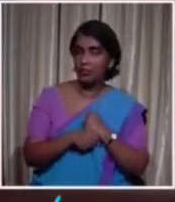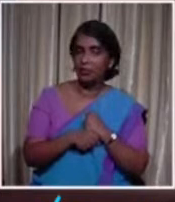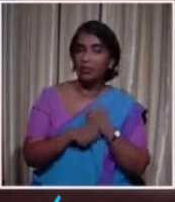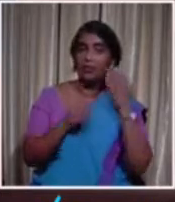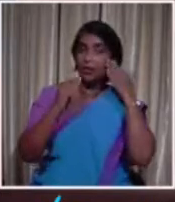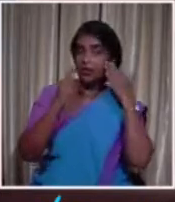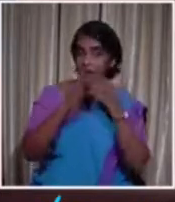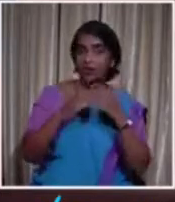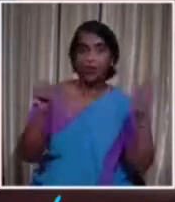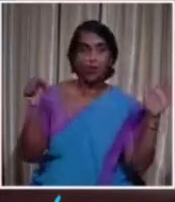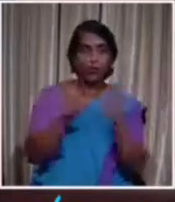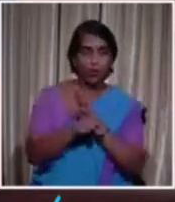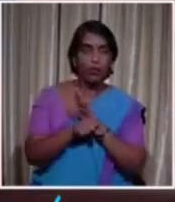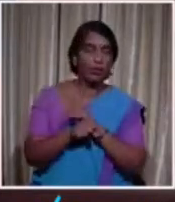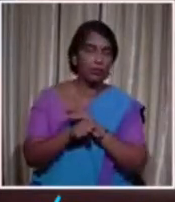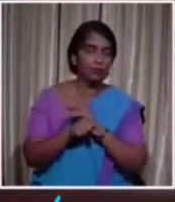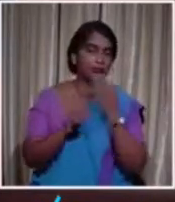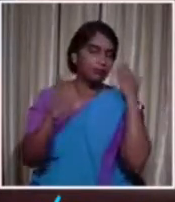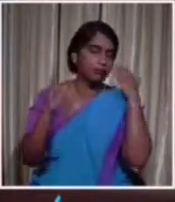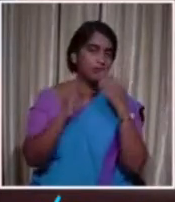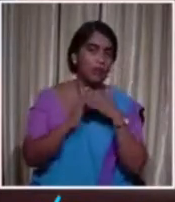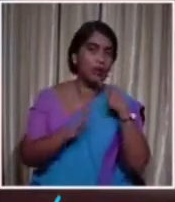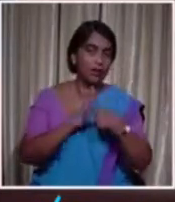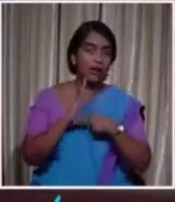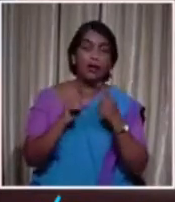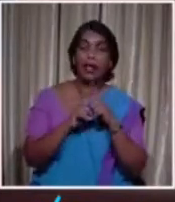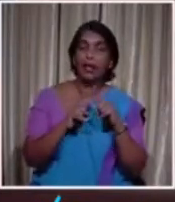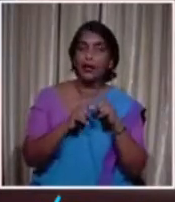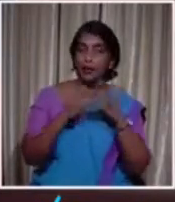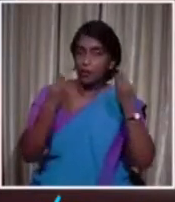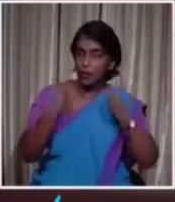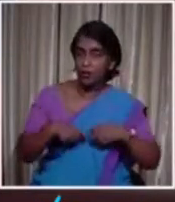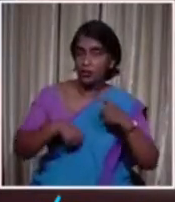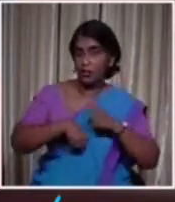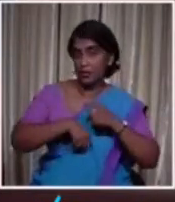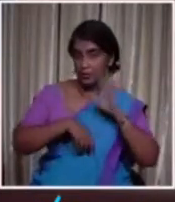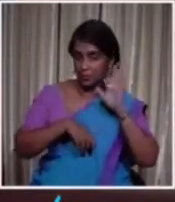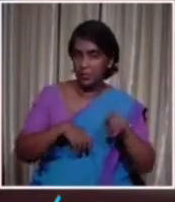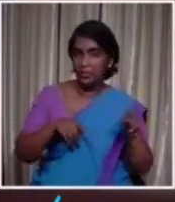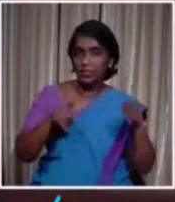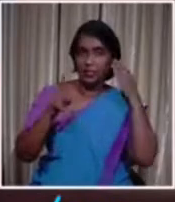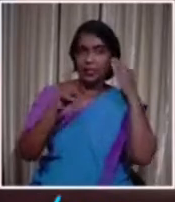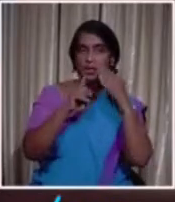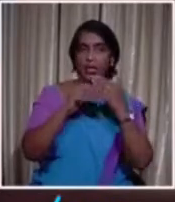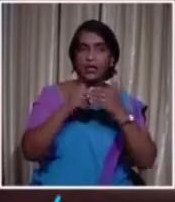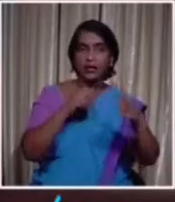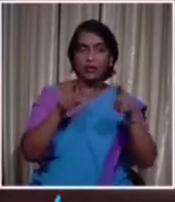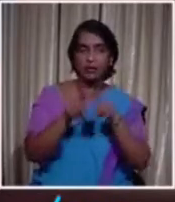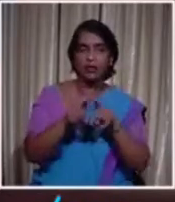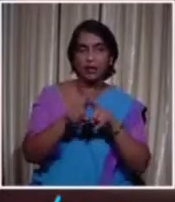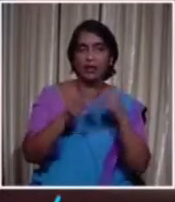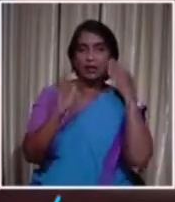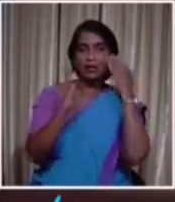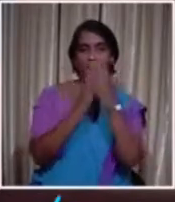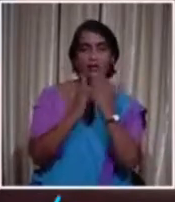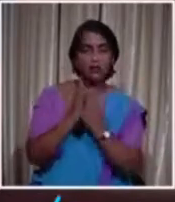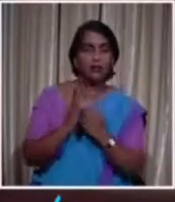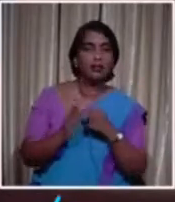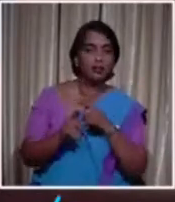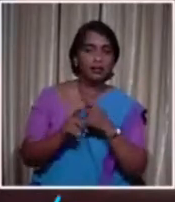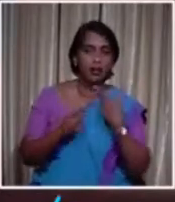तमंगे उपरीम अवधान मेरे अध्यापन कड़ा अध्यापन अपेक्षा भंग वेच